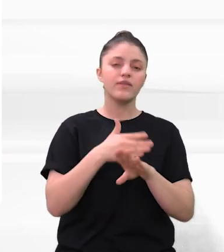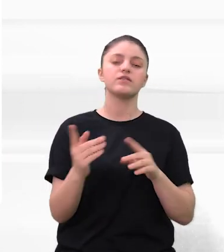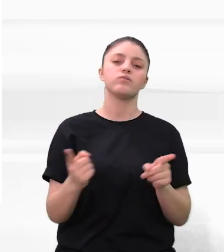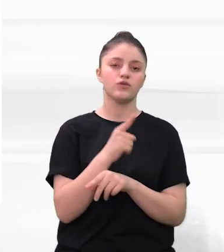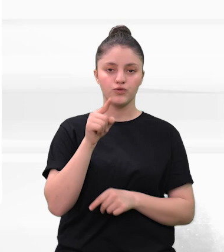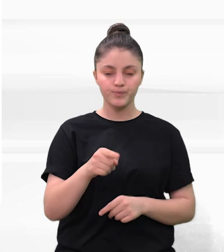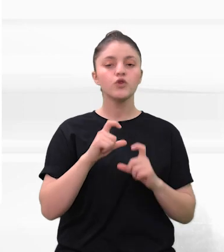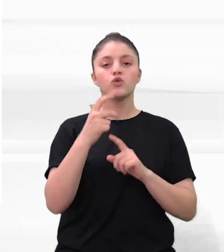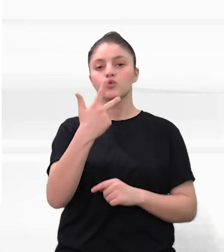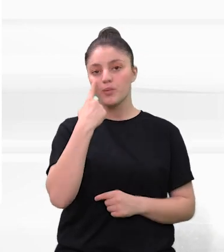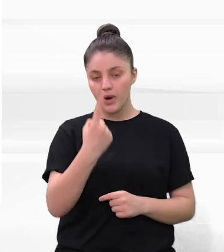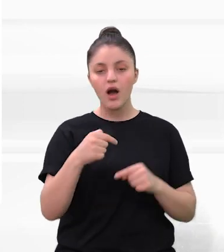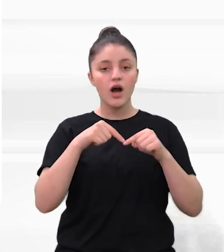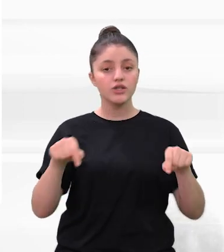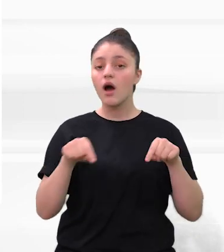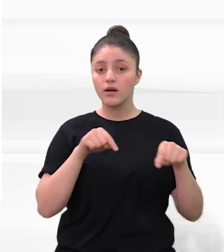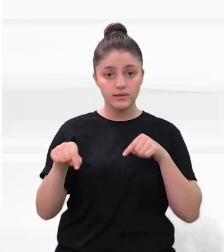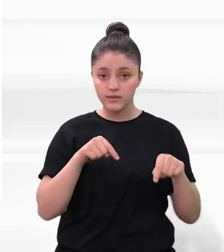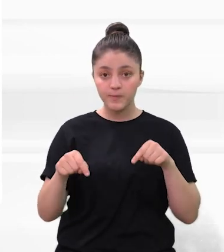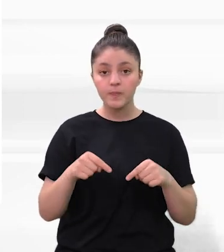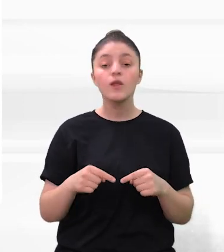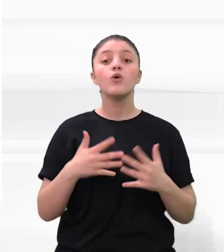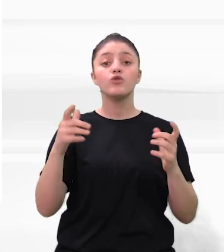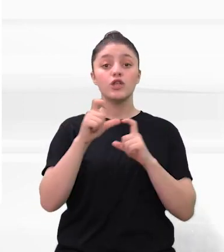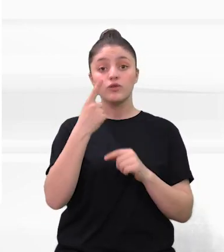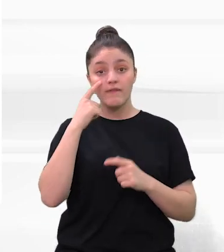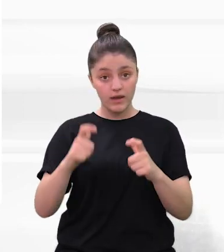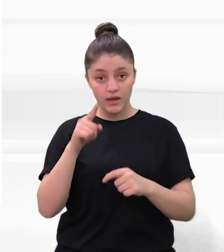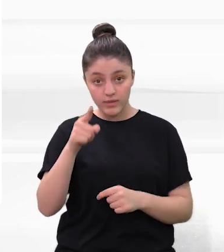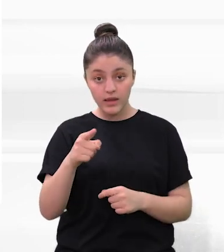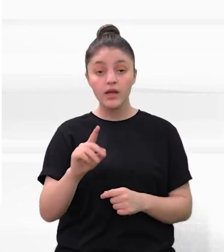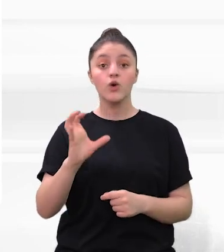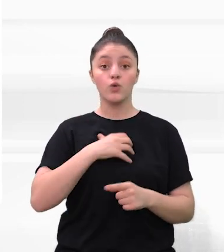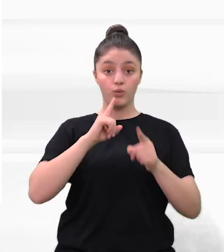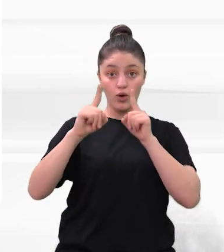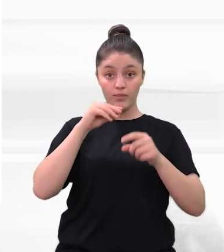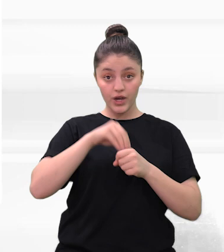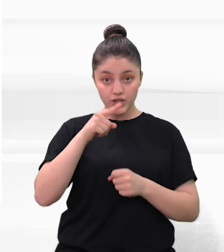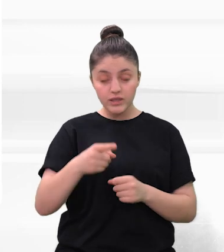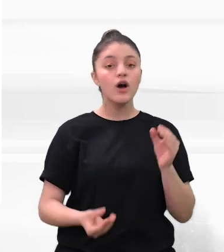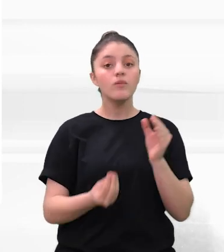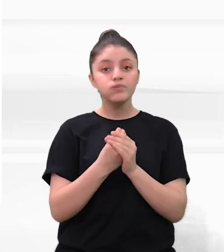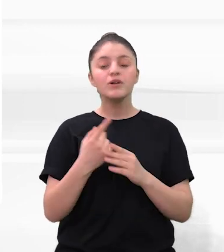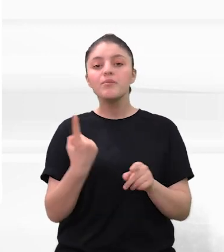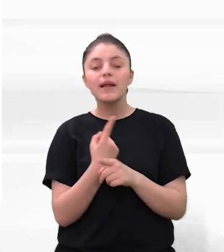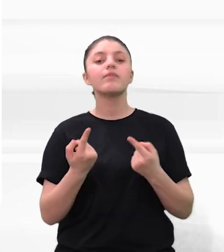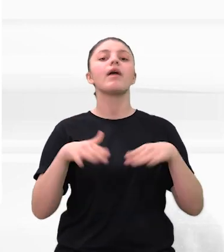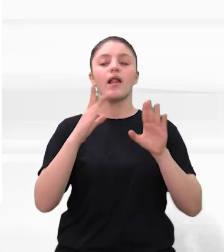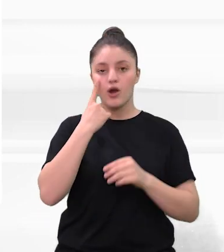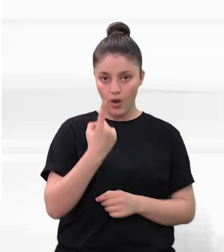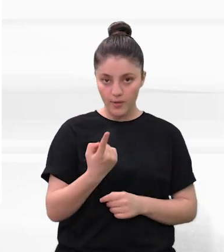soru 3 Aşağıdakilerden hangisi Büyük Selçuklu Devleti'nin 3. sürdüğü yıllarda ortaya çıkan kolları